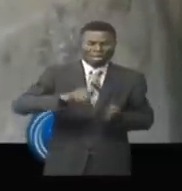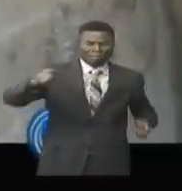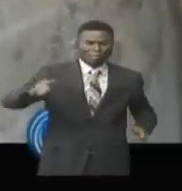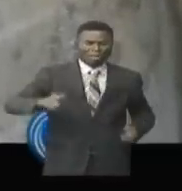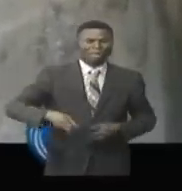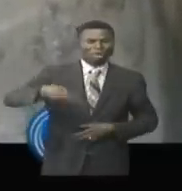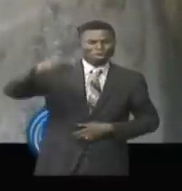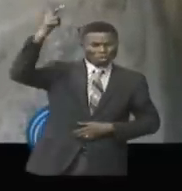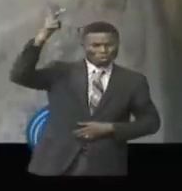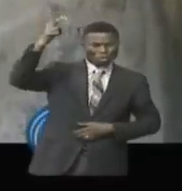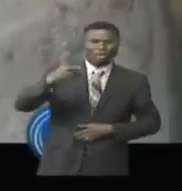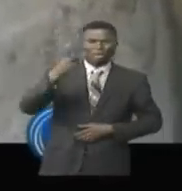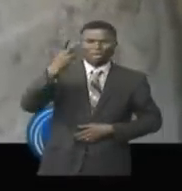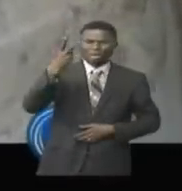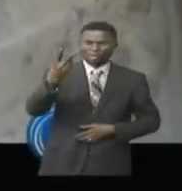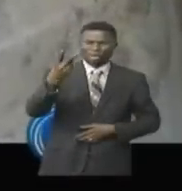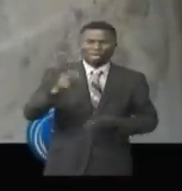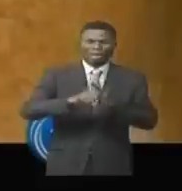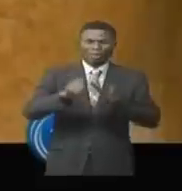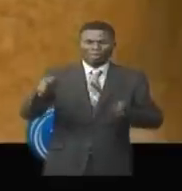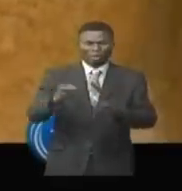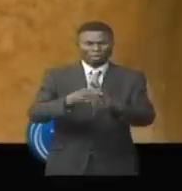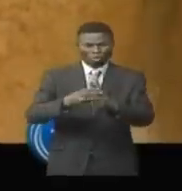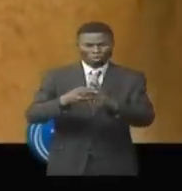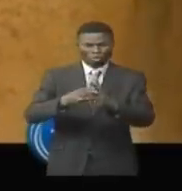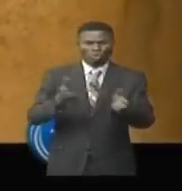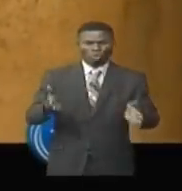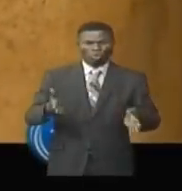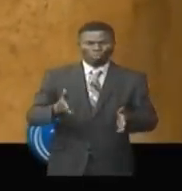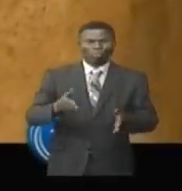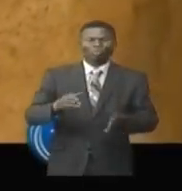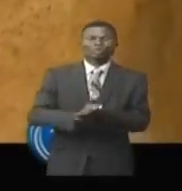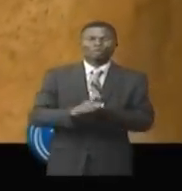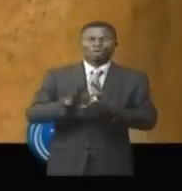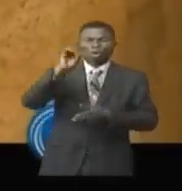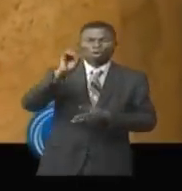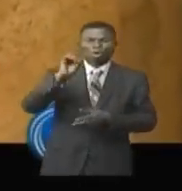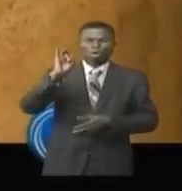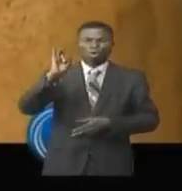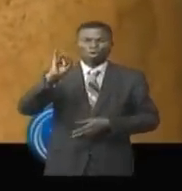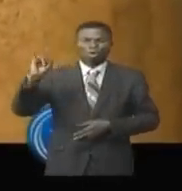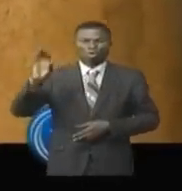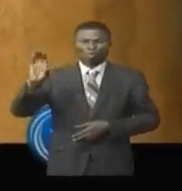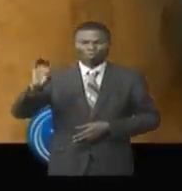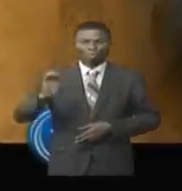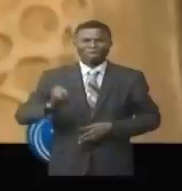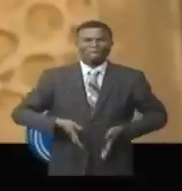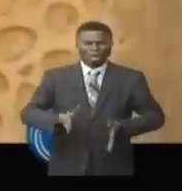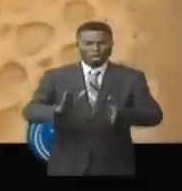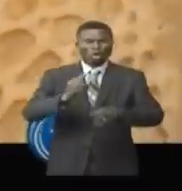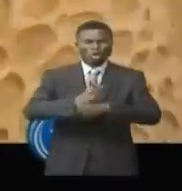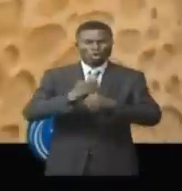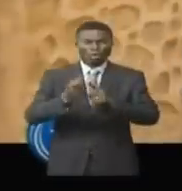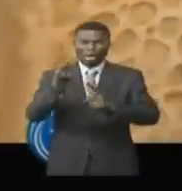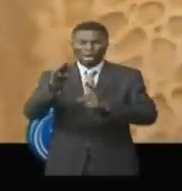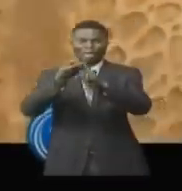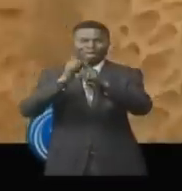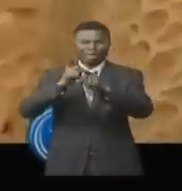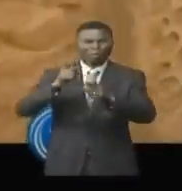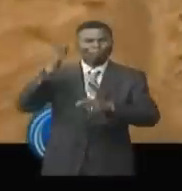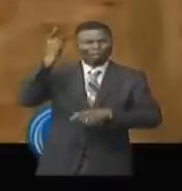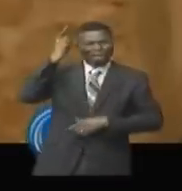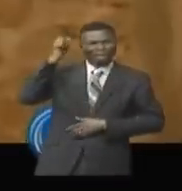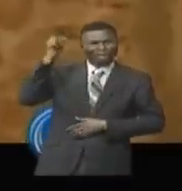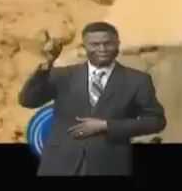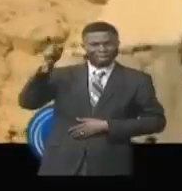sur 2 mètres de largeur. Un dallo construit par l'office des routes sous financement du gouvernement central à travers le